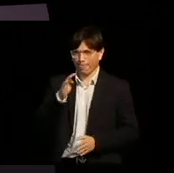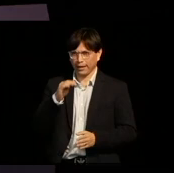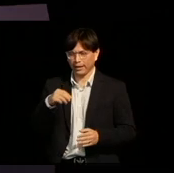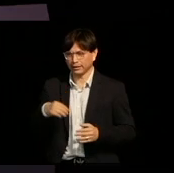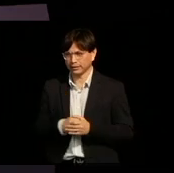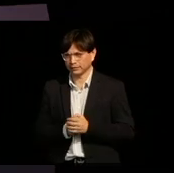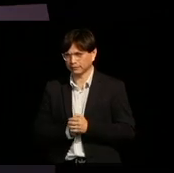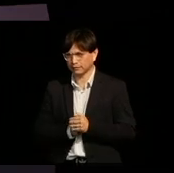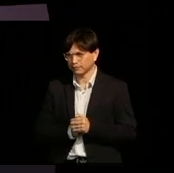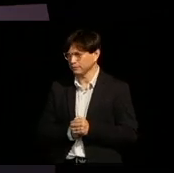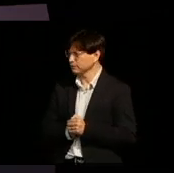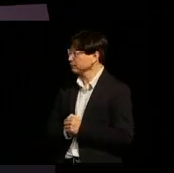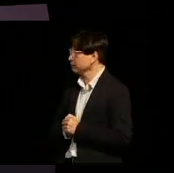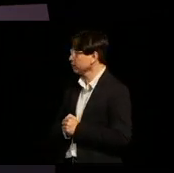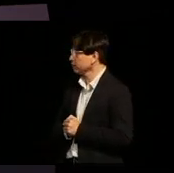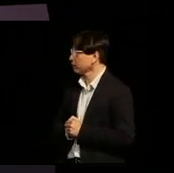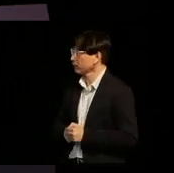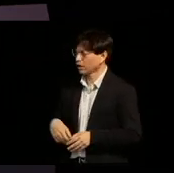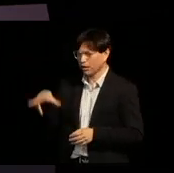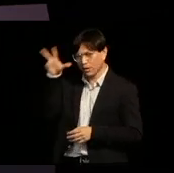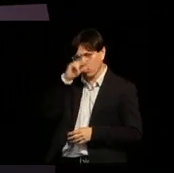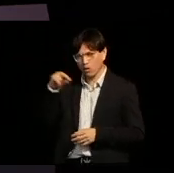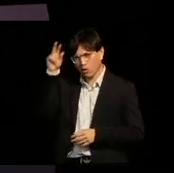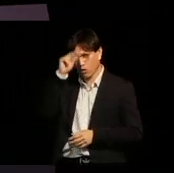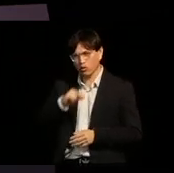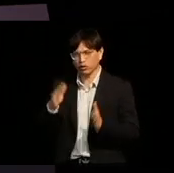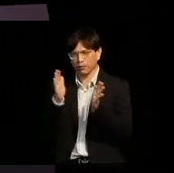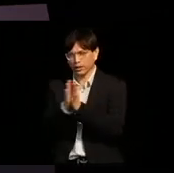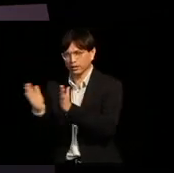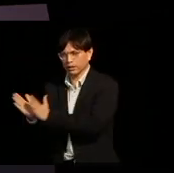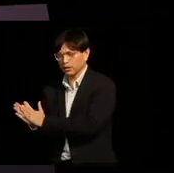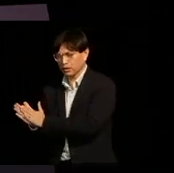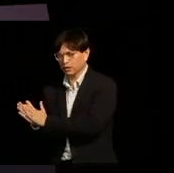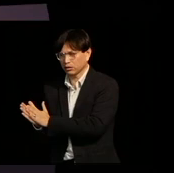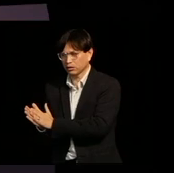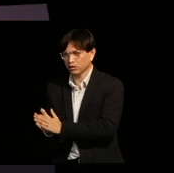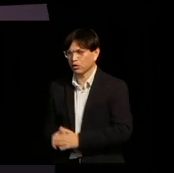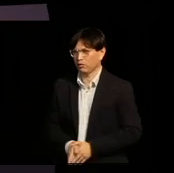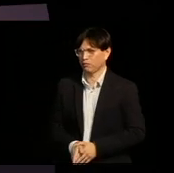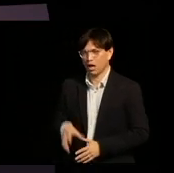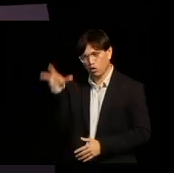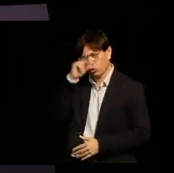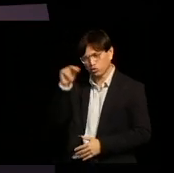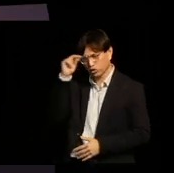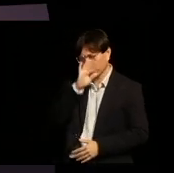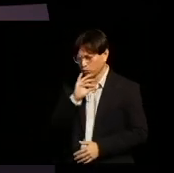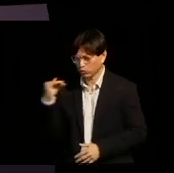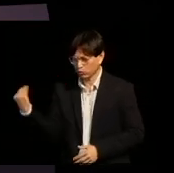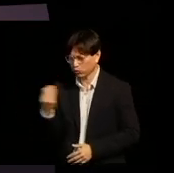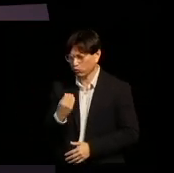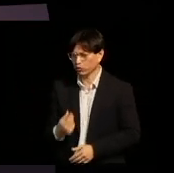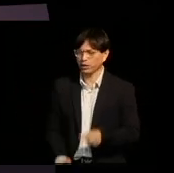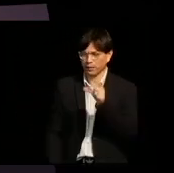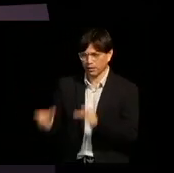parrocchia che ormai abbiamo imparato a conoscere perché è un punto di riferimento per la pastorale delle persone con